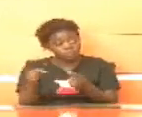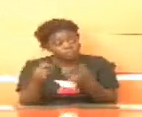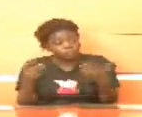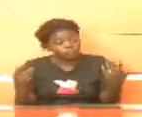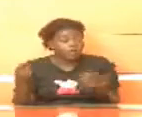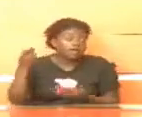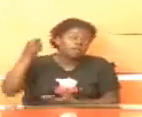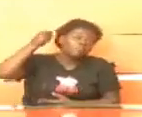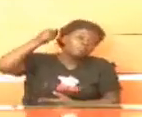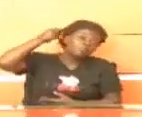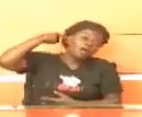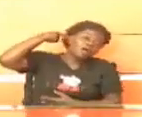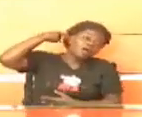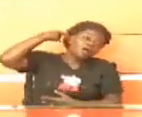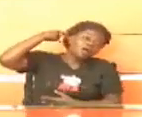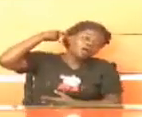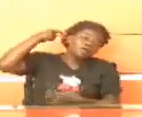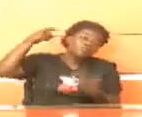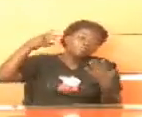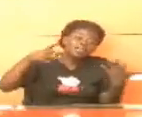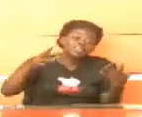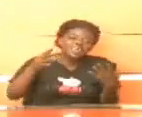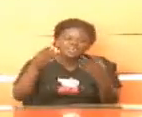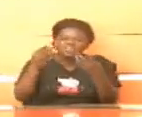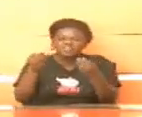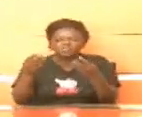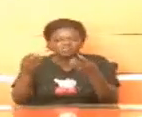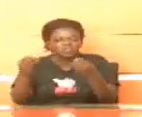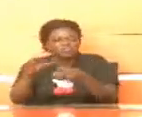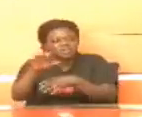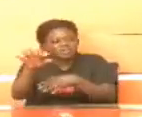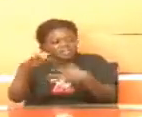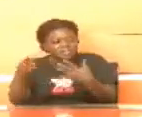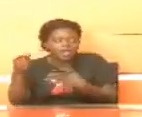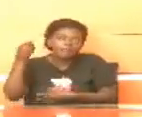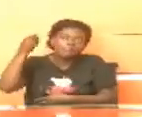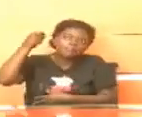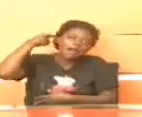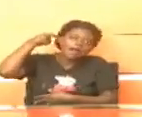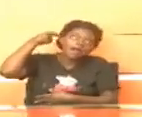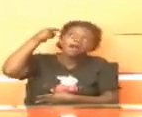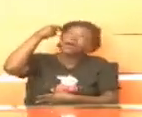matu buli awali soft tissues zonna otonyezaawo